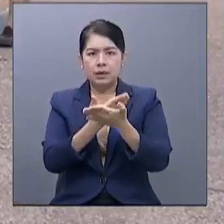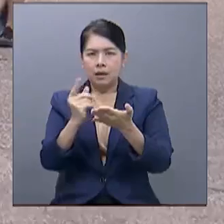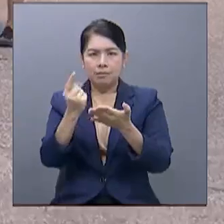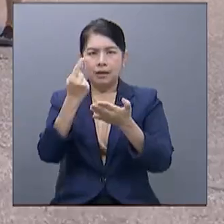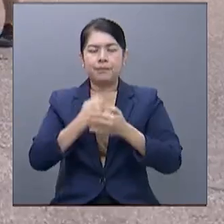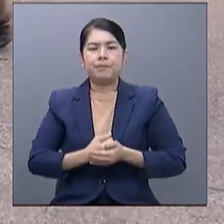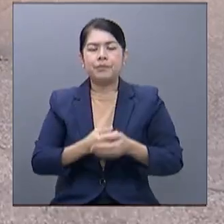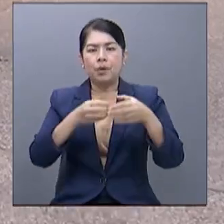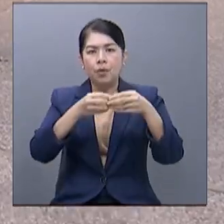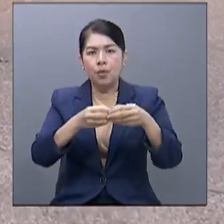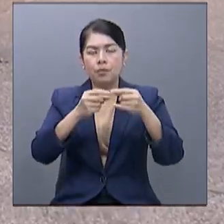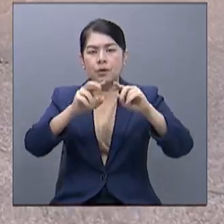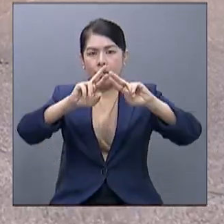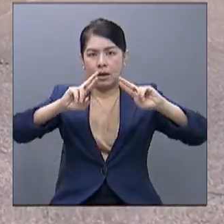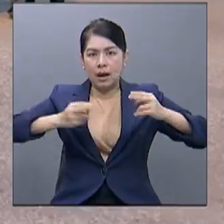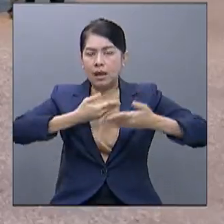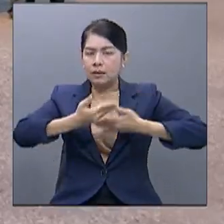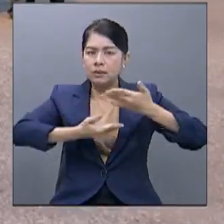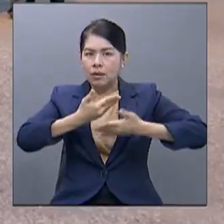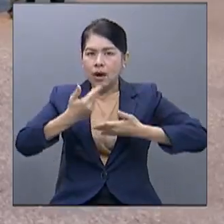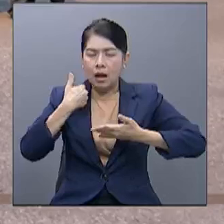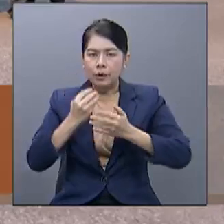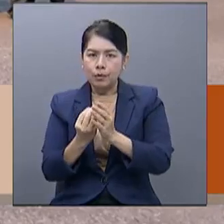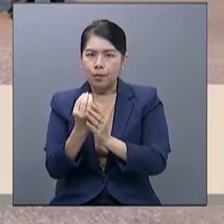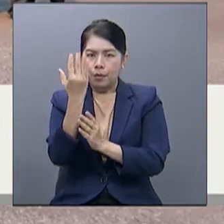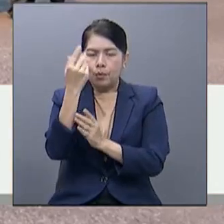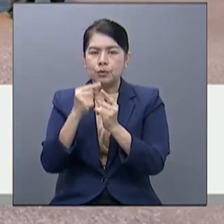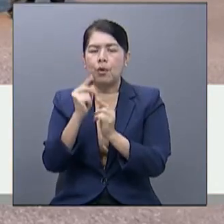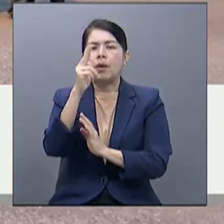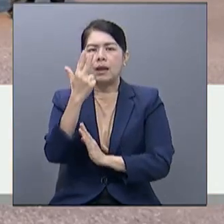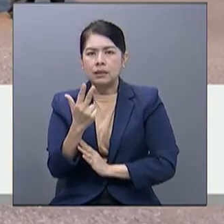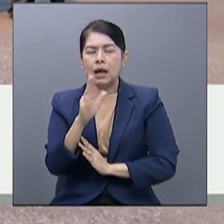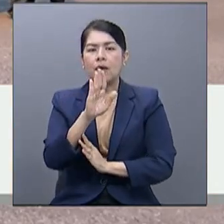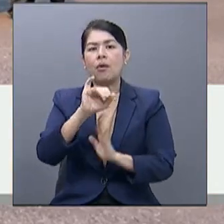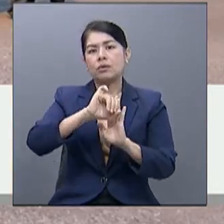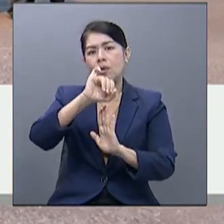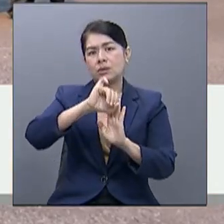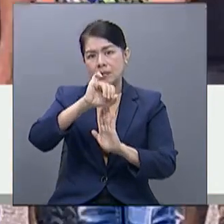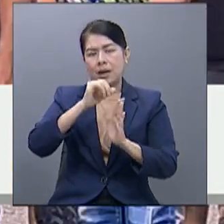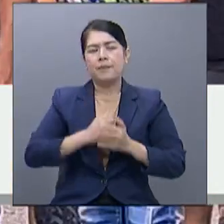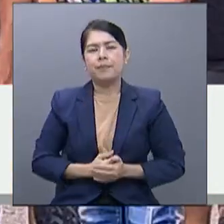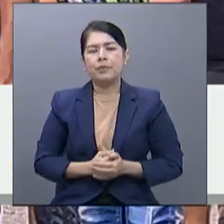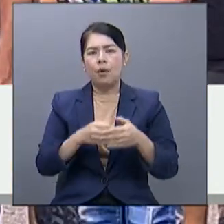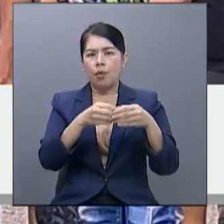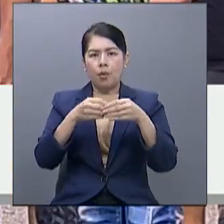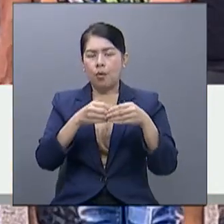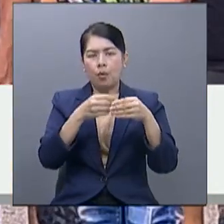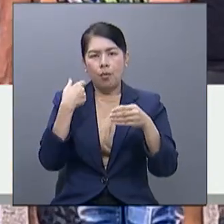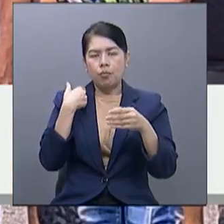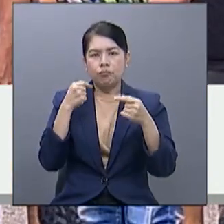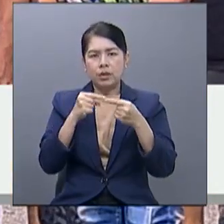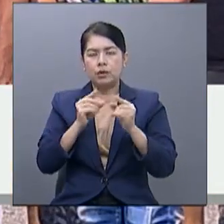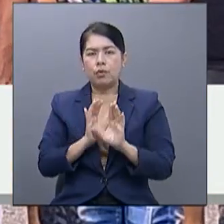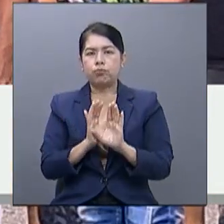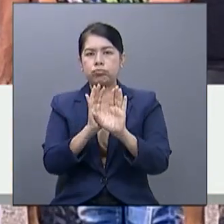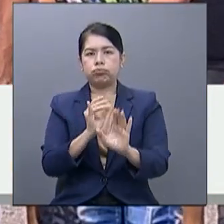กลุ่มผู้ประกอบการร้านค้าและฟาร์มกัญชาในจังหวัดเชียงใหม่รวมตัวกันที่ลานประตูท่าแพค่ะลงชื่อคัดค้านการนำ